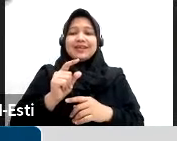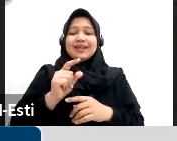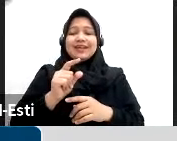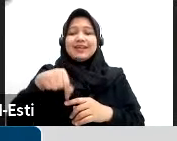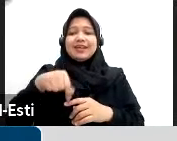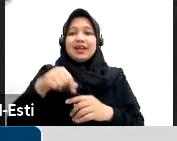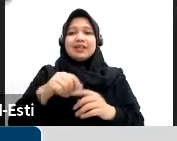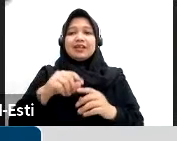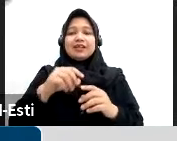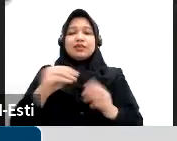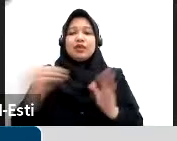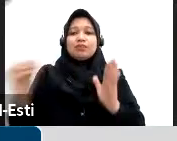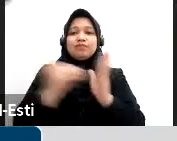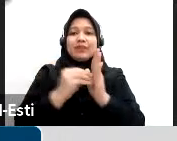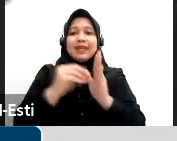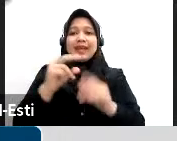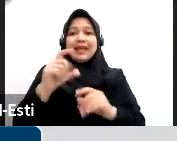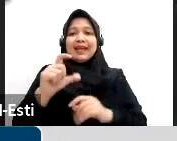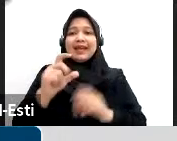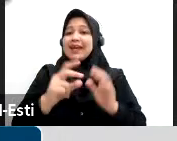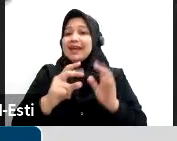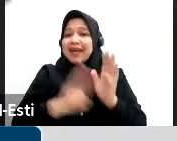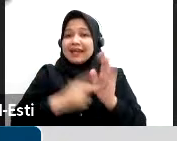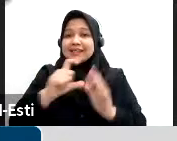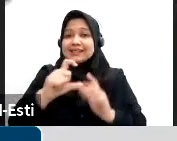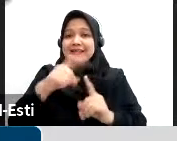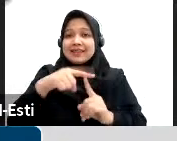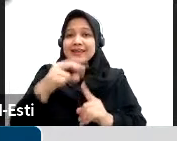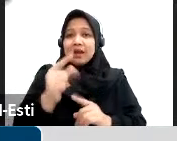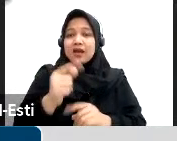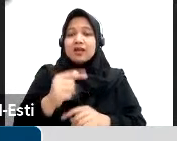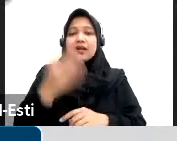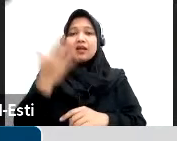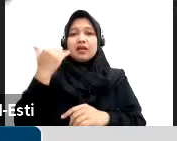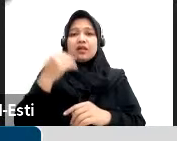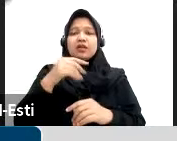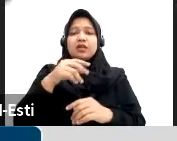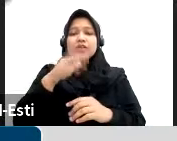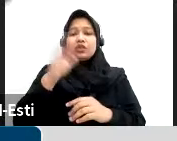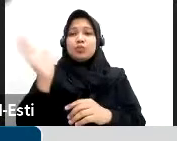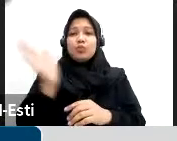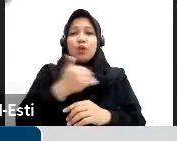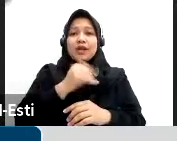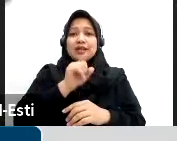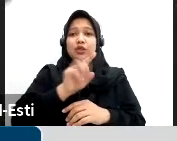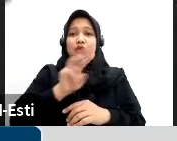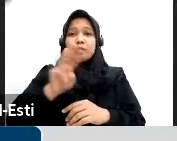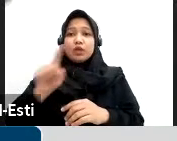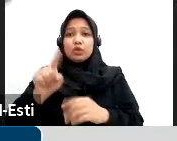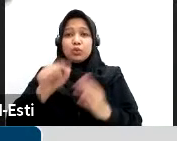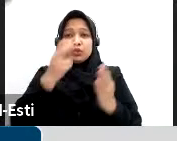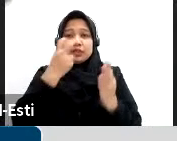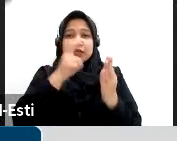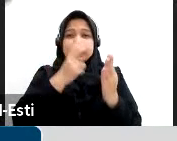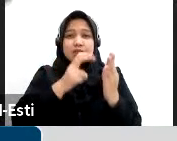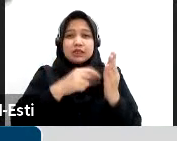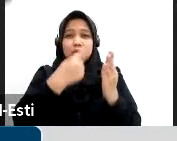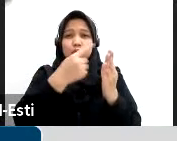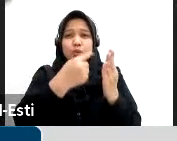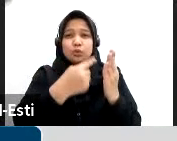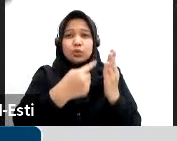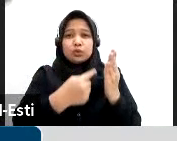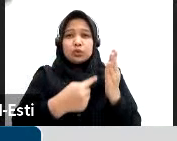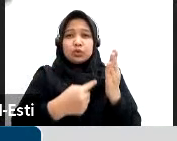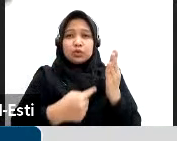NCR tadi ya Kami sempat kemudian mengecek wanbaiwan seluruh audio platform tadi dan